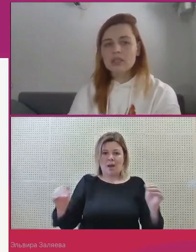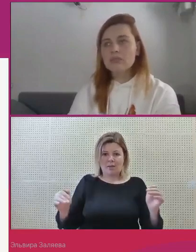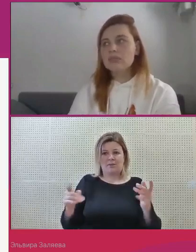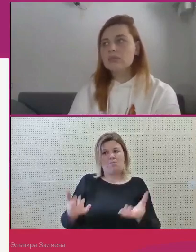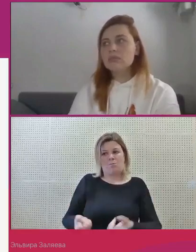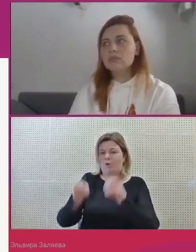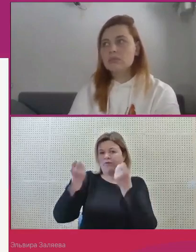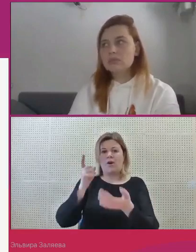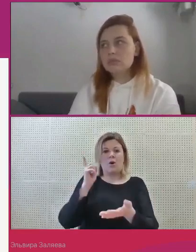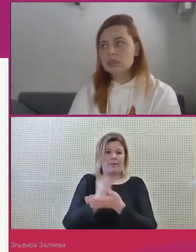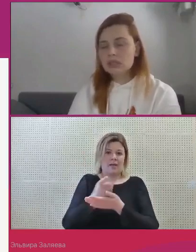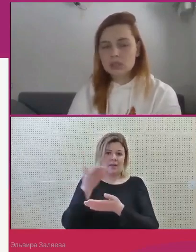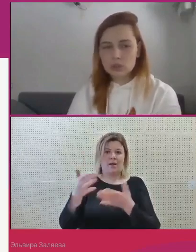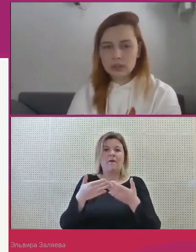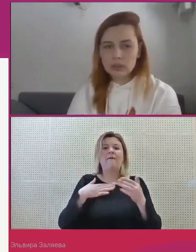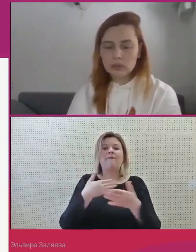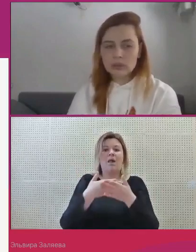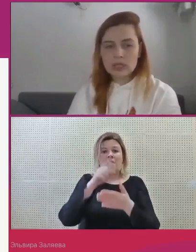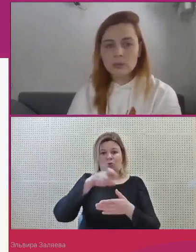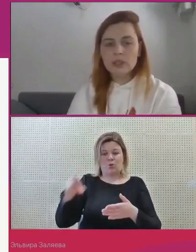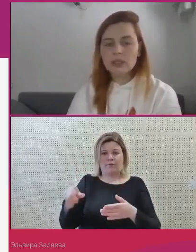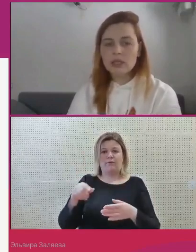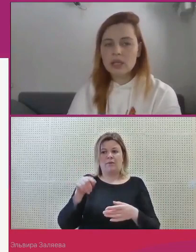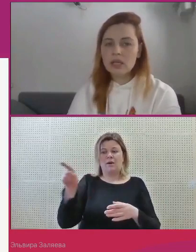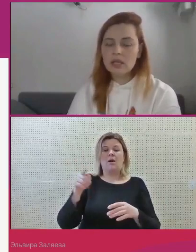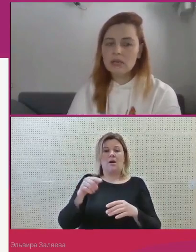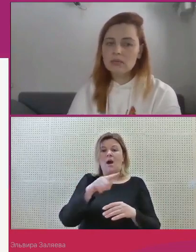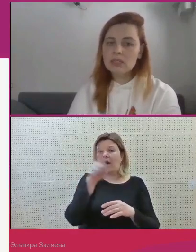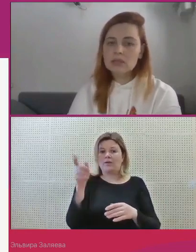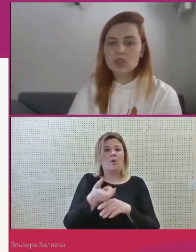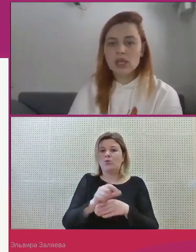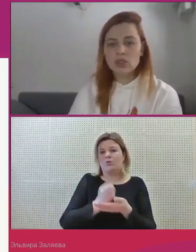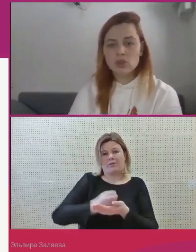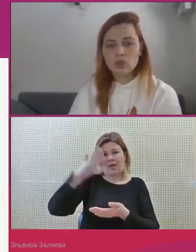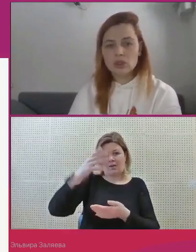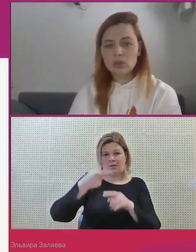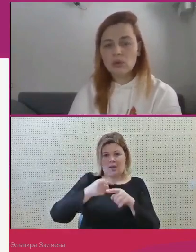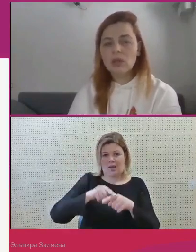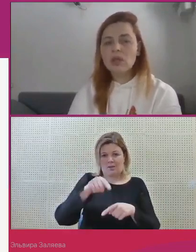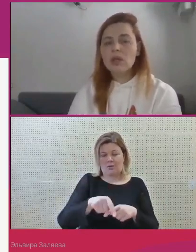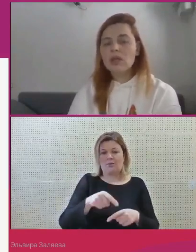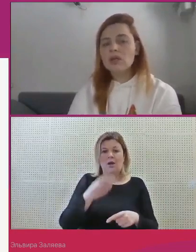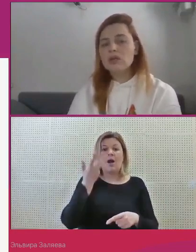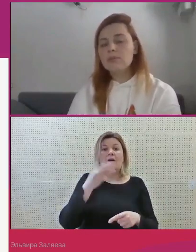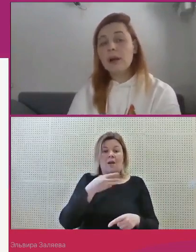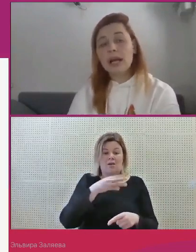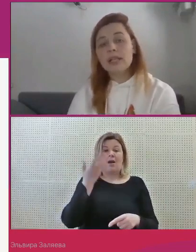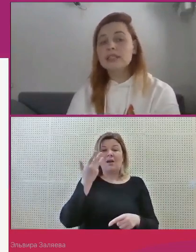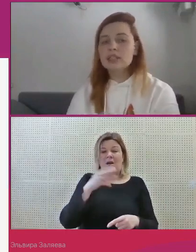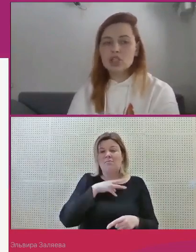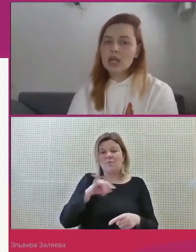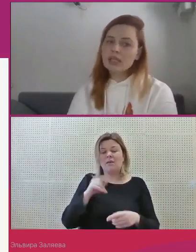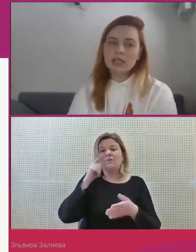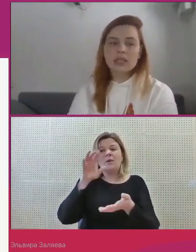И из тех историй, которые у нас были, когда мы замечали, что что-то не то,